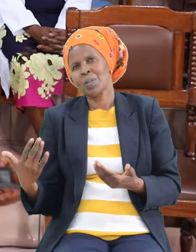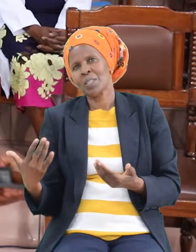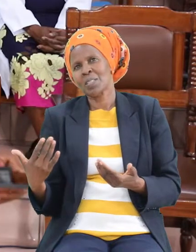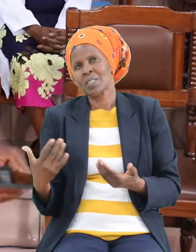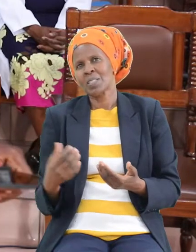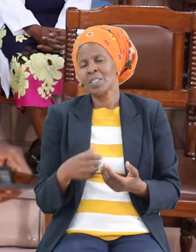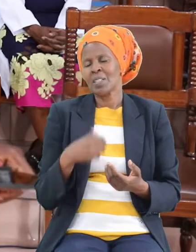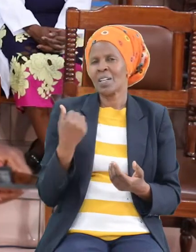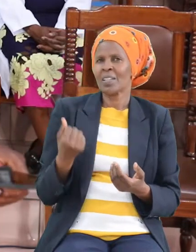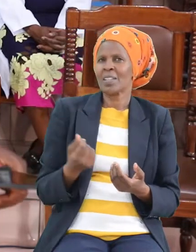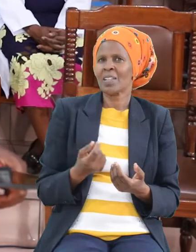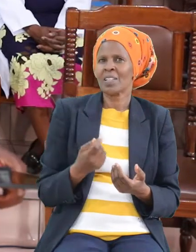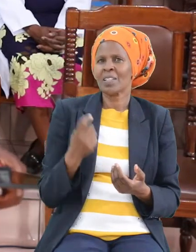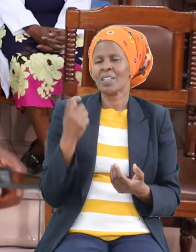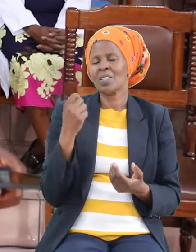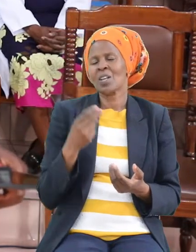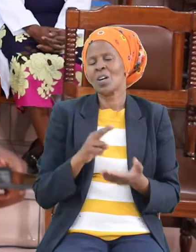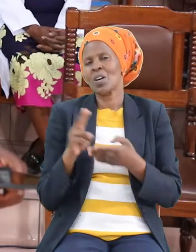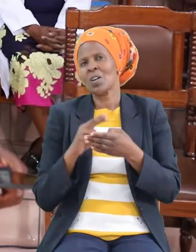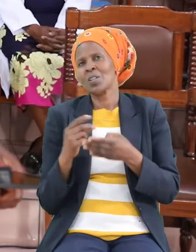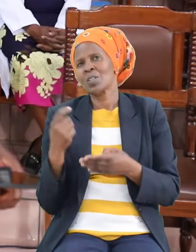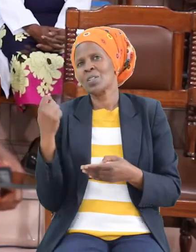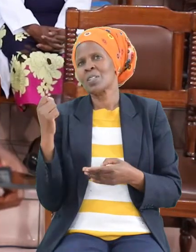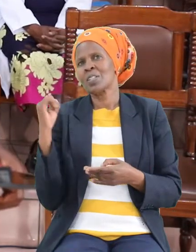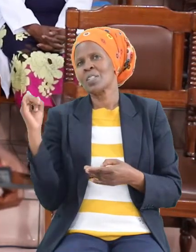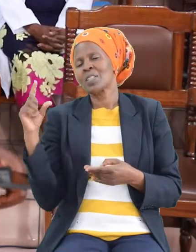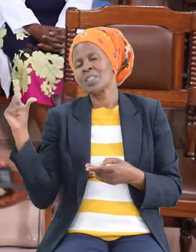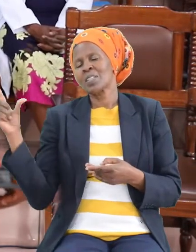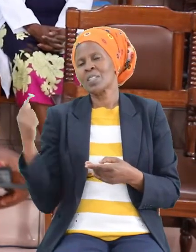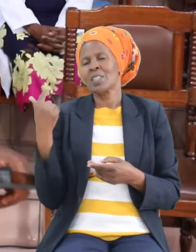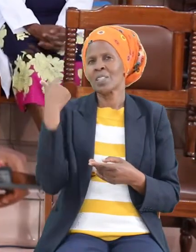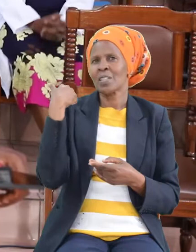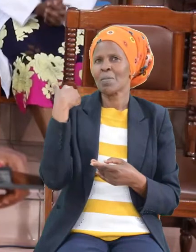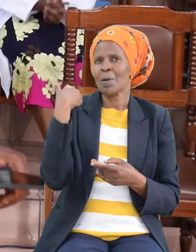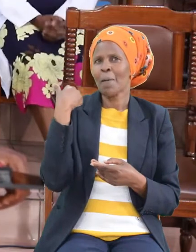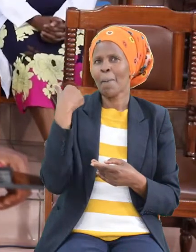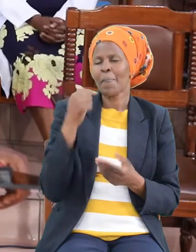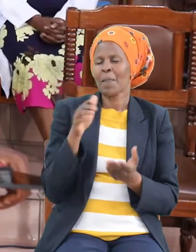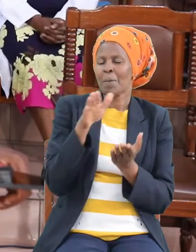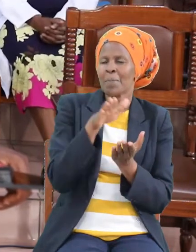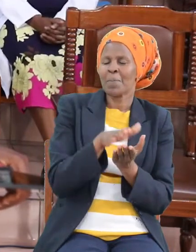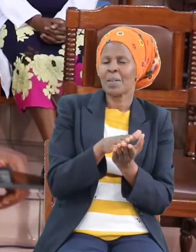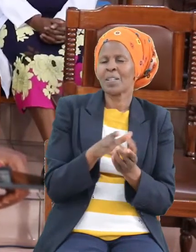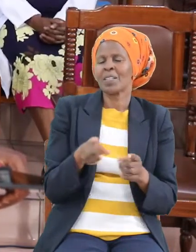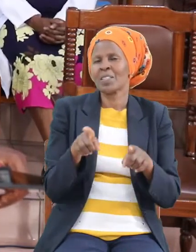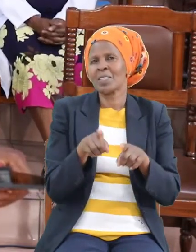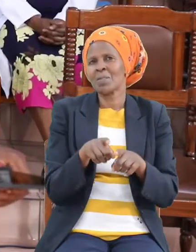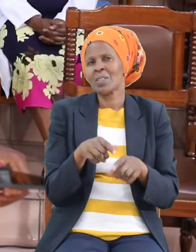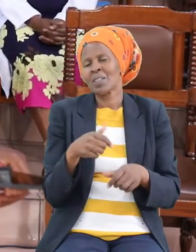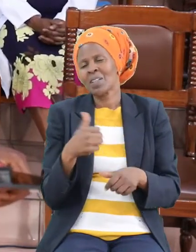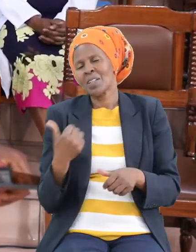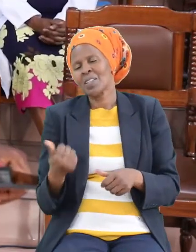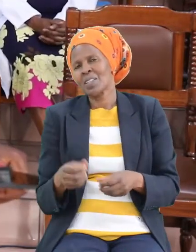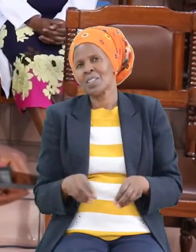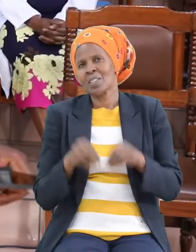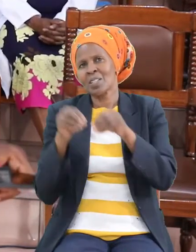tayari wametumia till number na wengine watatumia, wengine wametuma kwa bank tayari, na kuna wale ambao watapeana siku ya